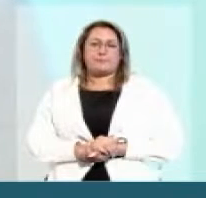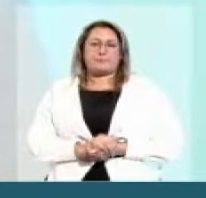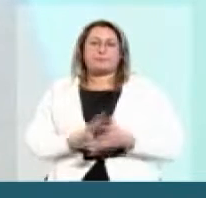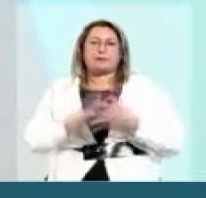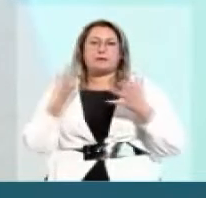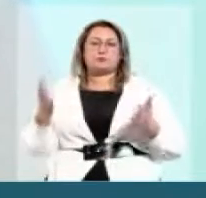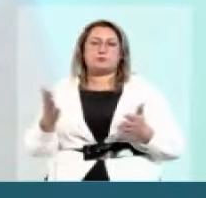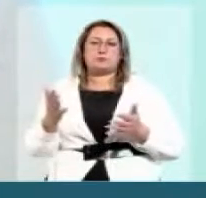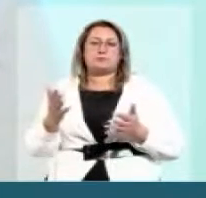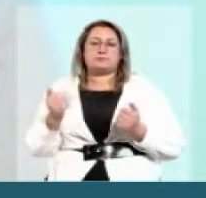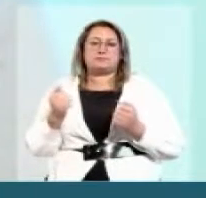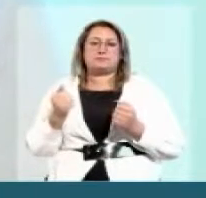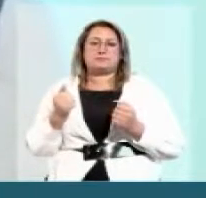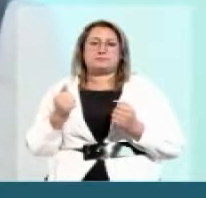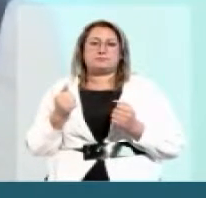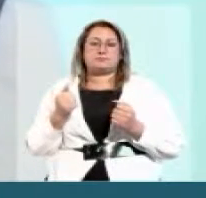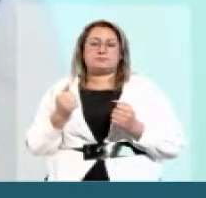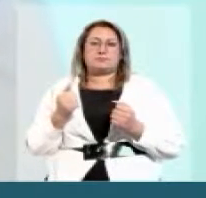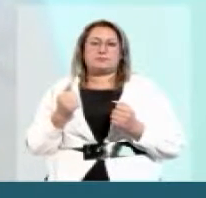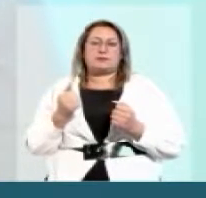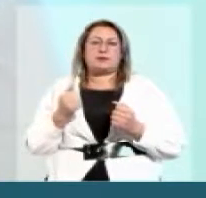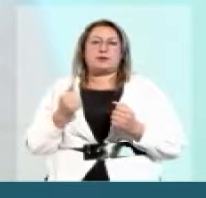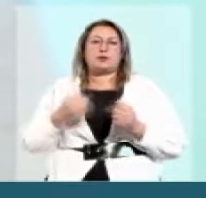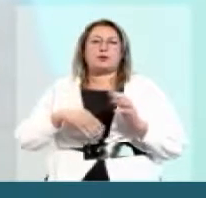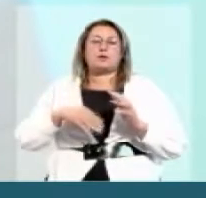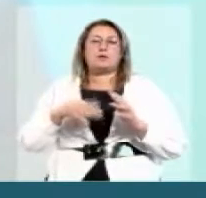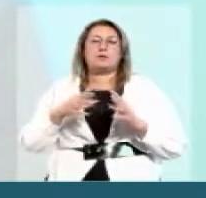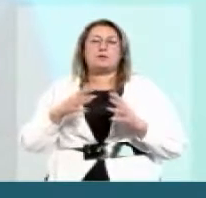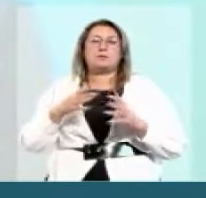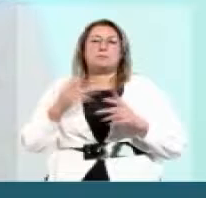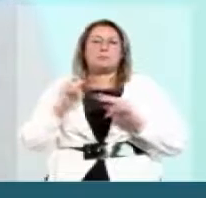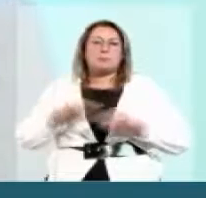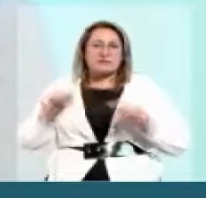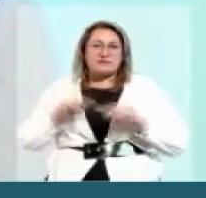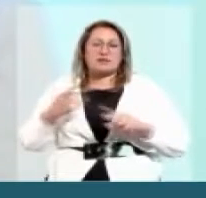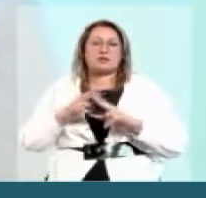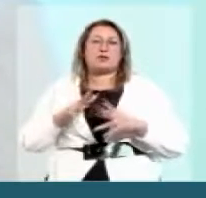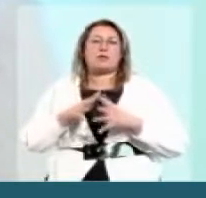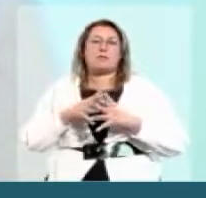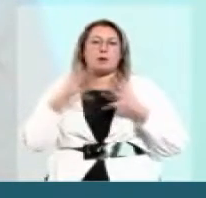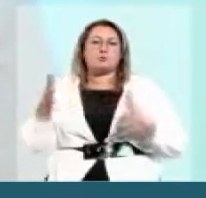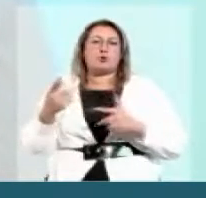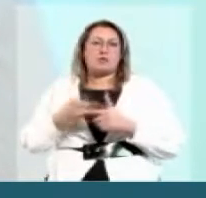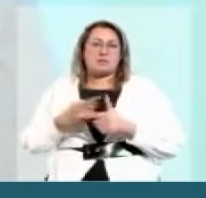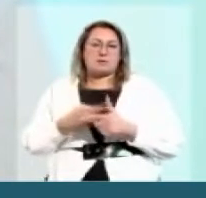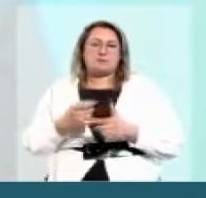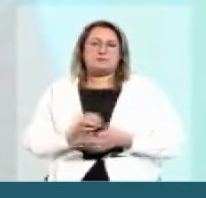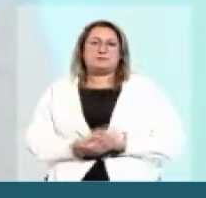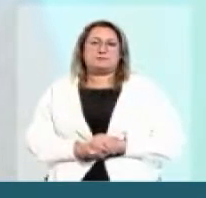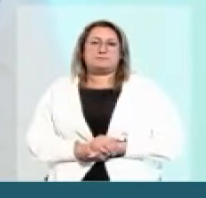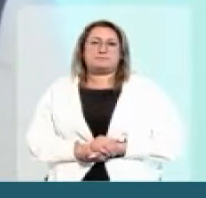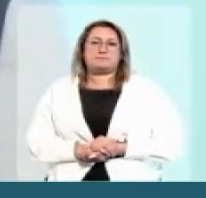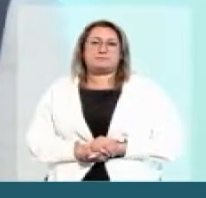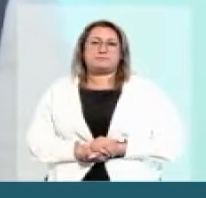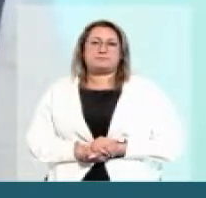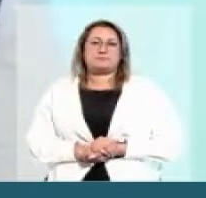шәкірттердің бойына тек қана білім нәрімен сусындатып қоймай, саналы тәрбие беру жолында еңбектеріңіз жана берсін.